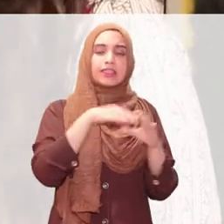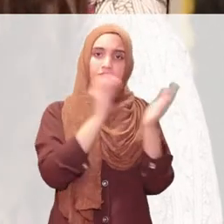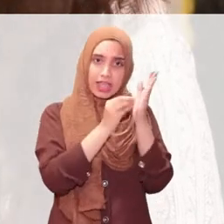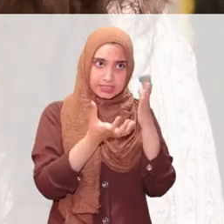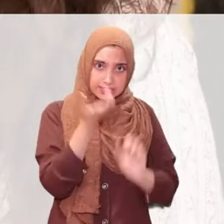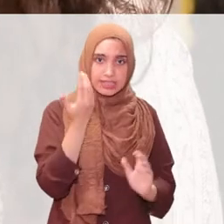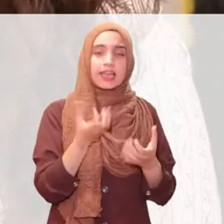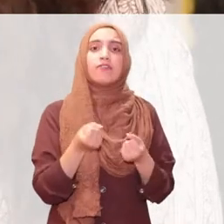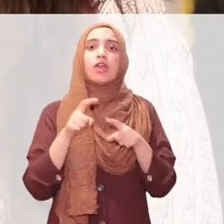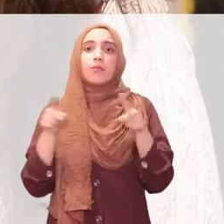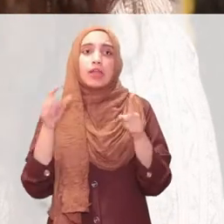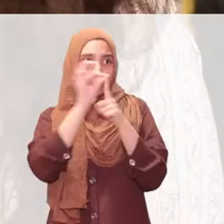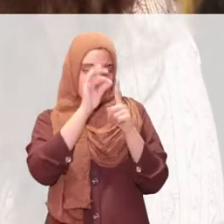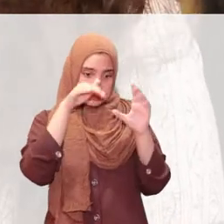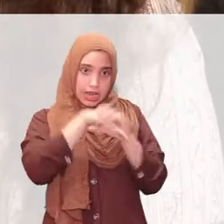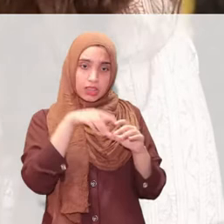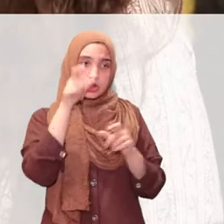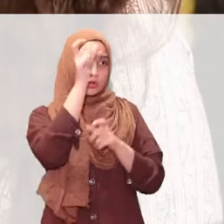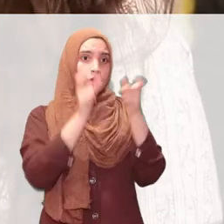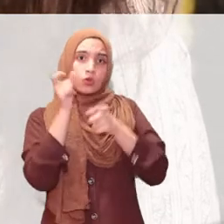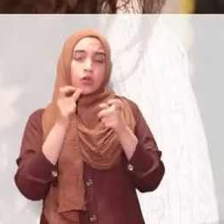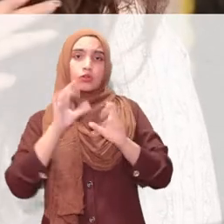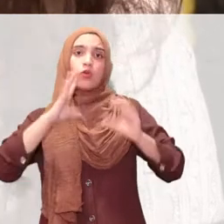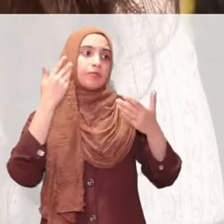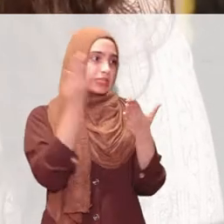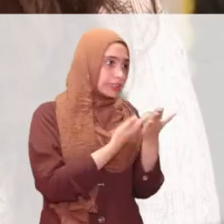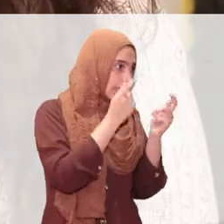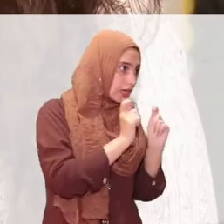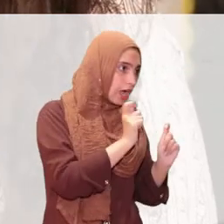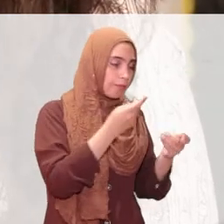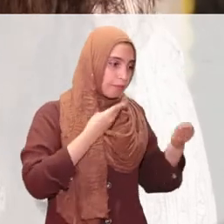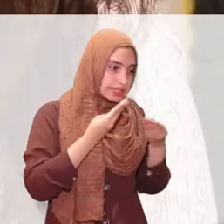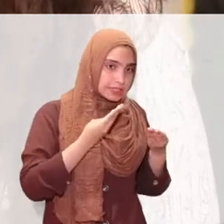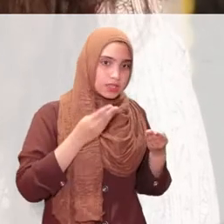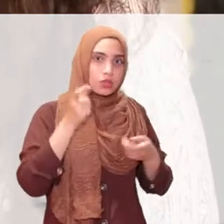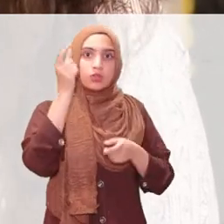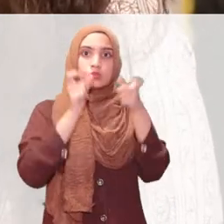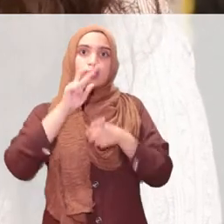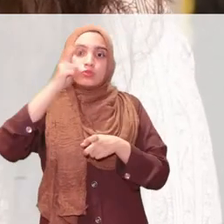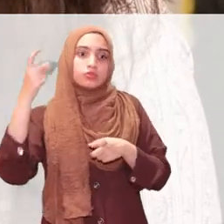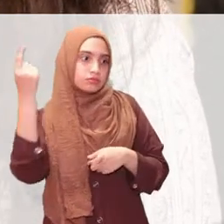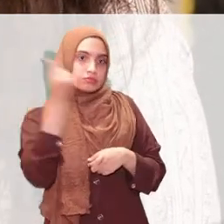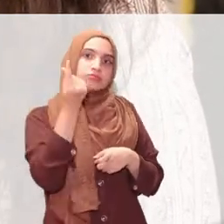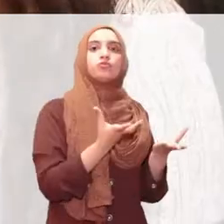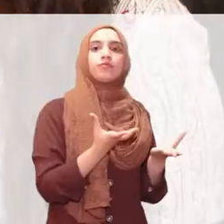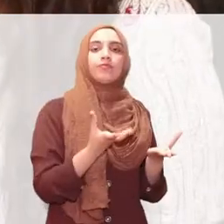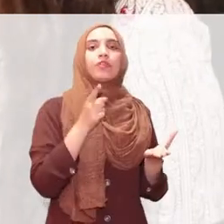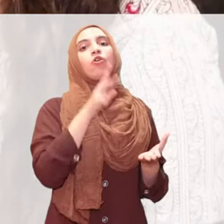इज molecules लगाया रिश्वत प्रकरण क्लैफ्ट लगेगी यू सो मच